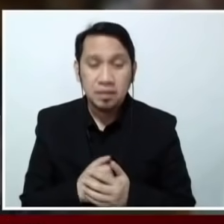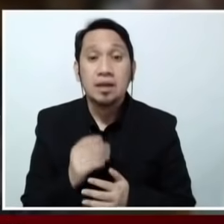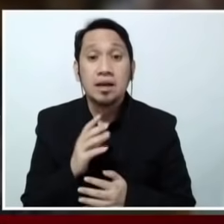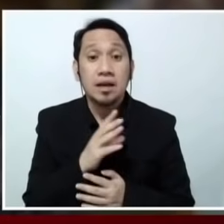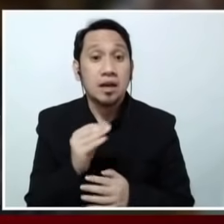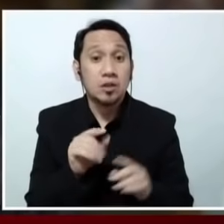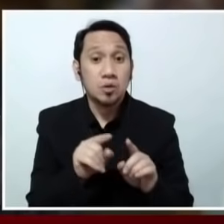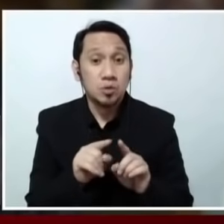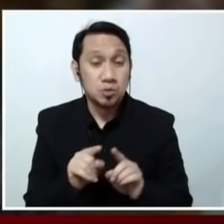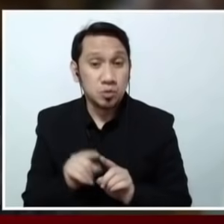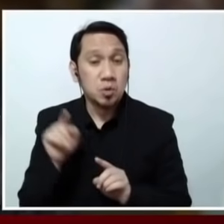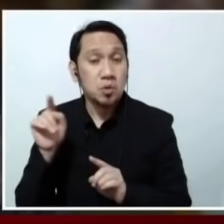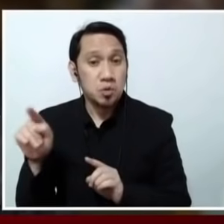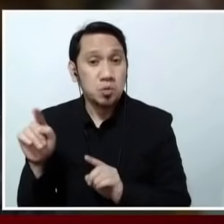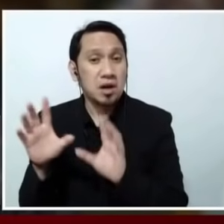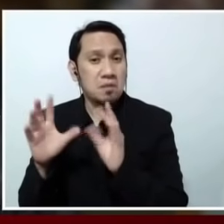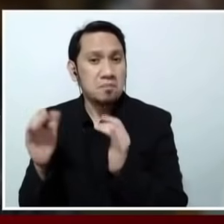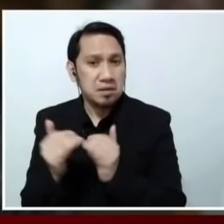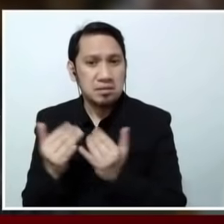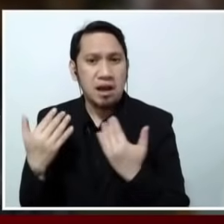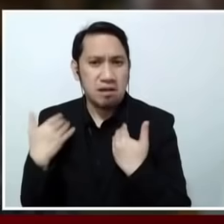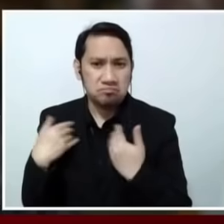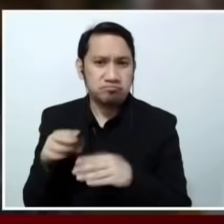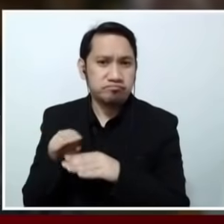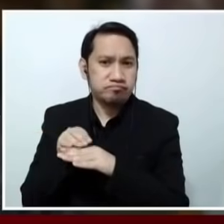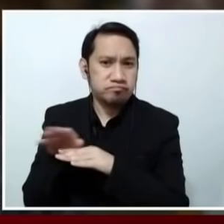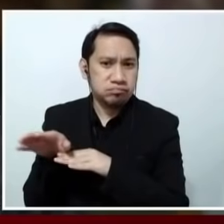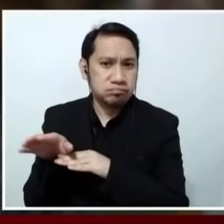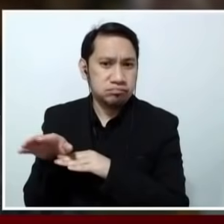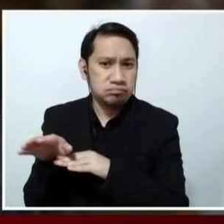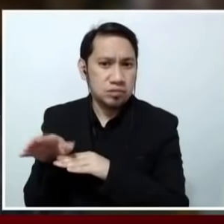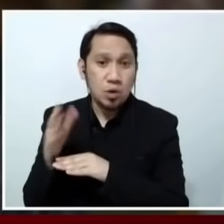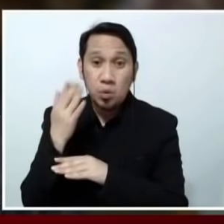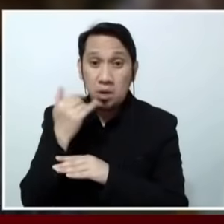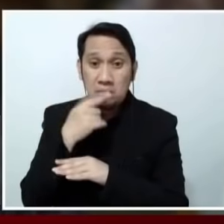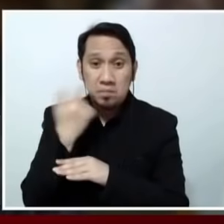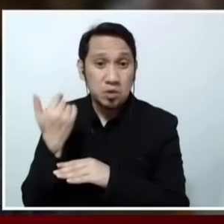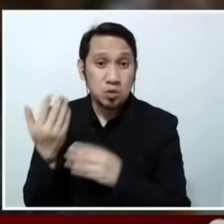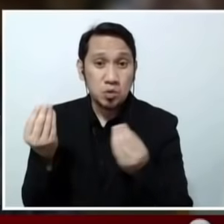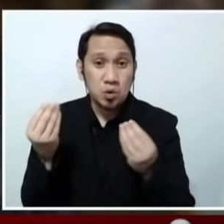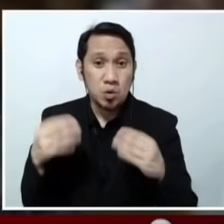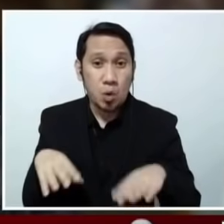brand owner is also affected. Dahil siyempre bababa ang sales nila.